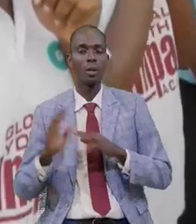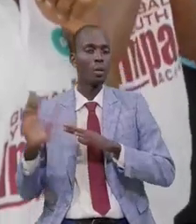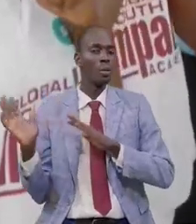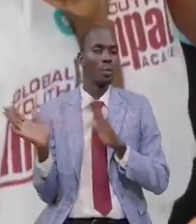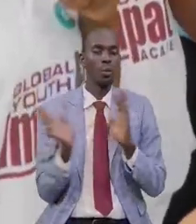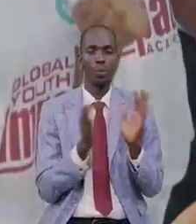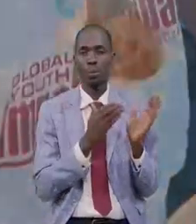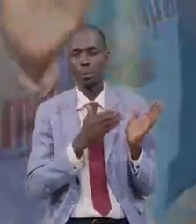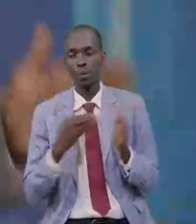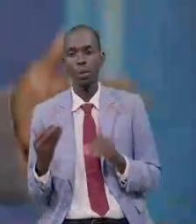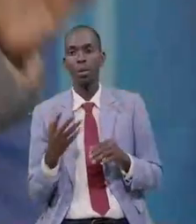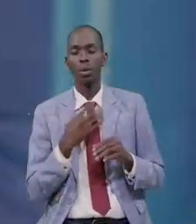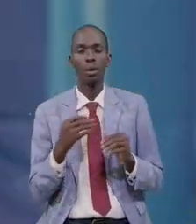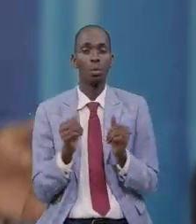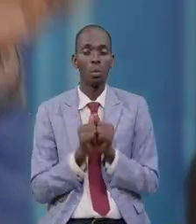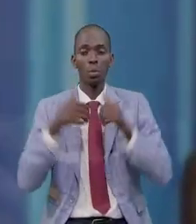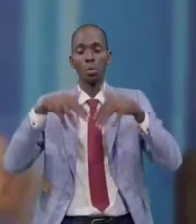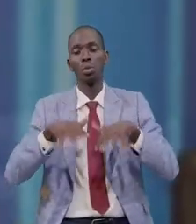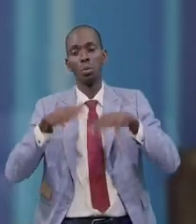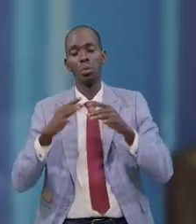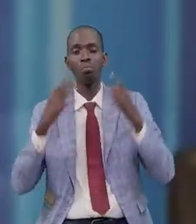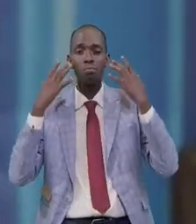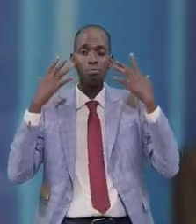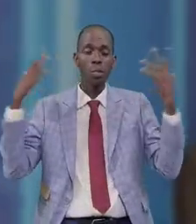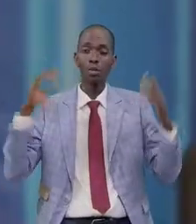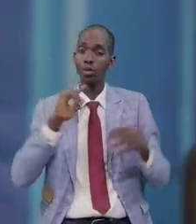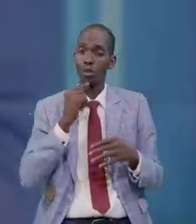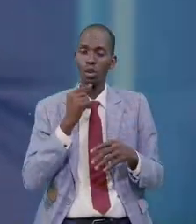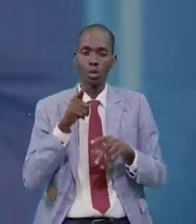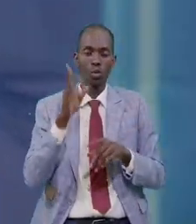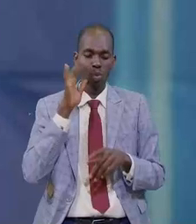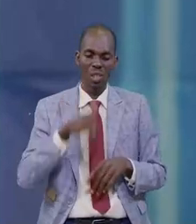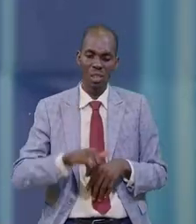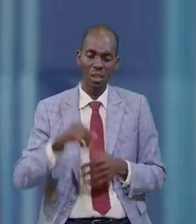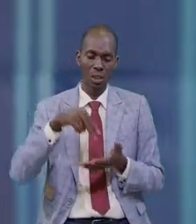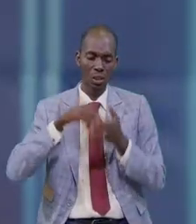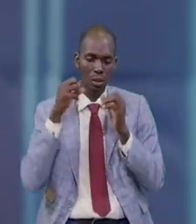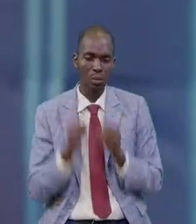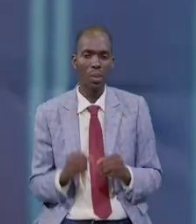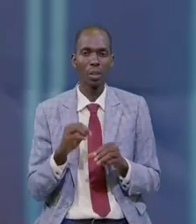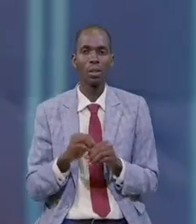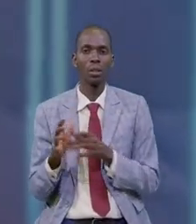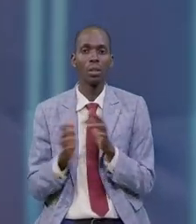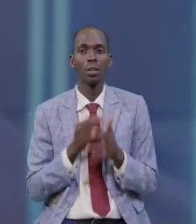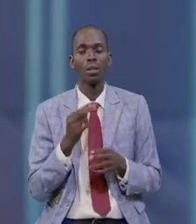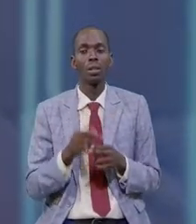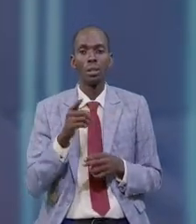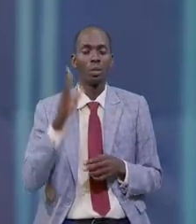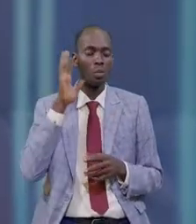les vagues vont se lever contre toi mais tu vas tenir ferme tu vas tenir